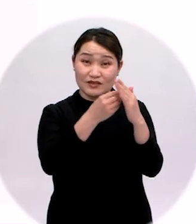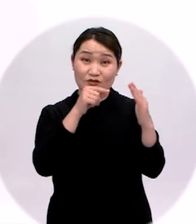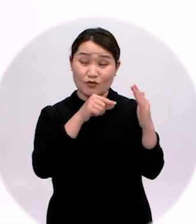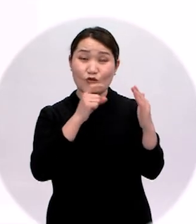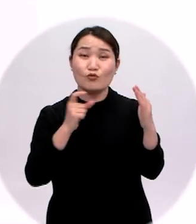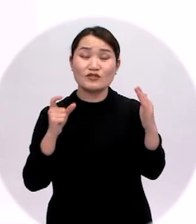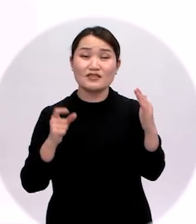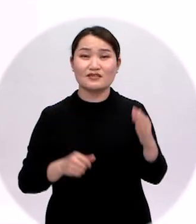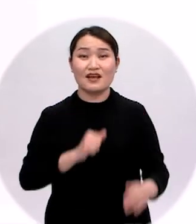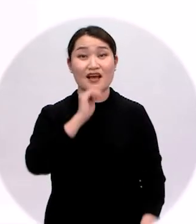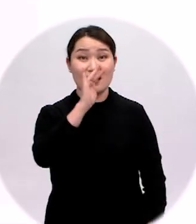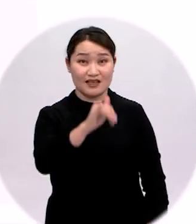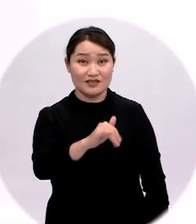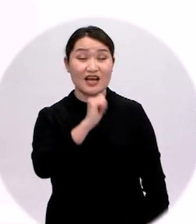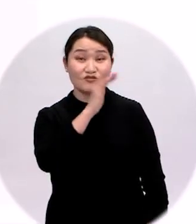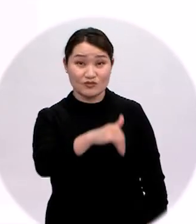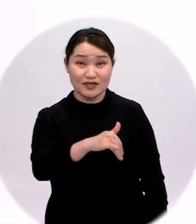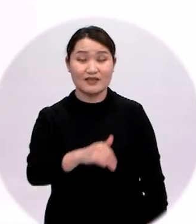асуугаарай.